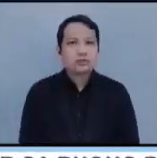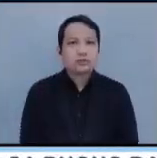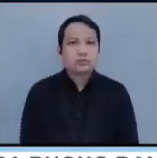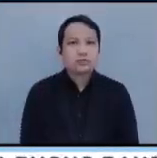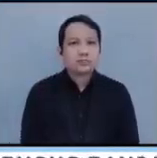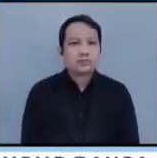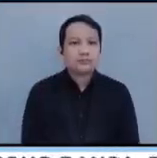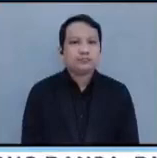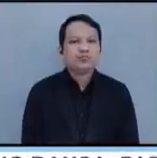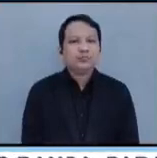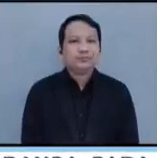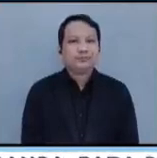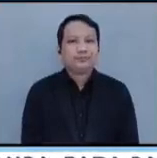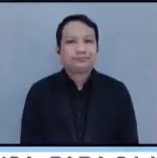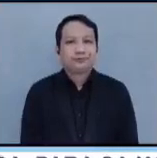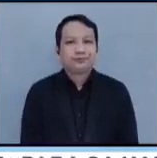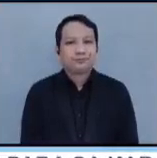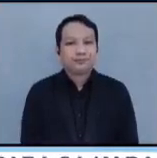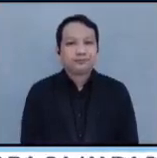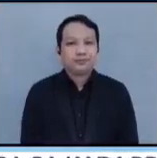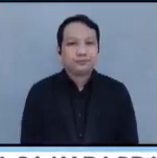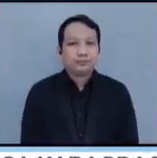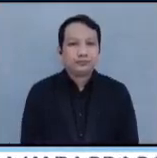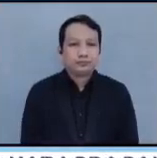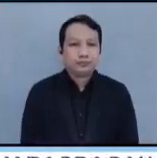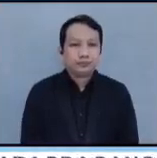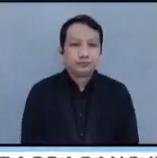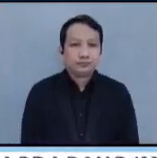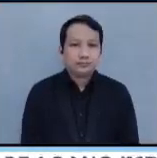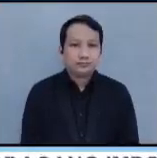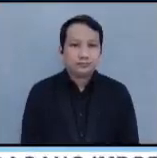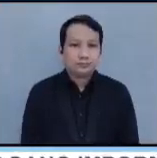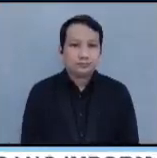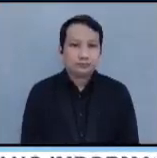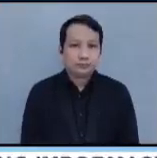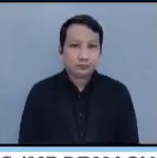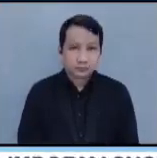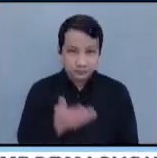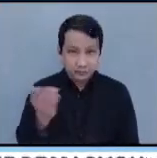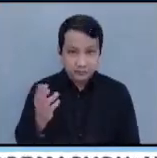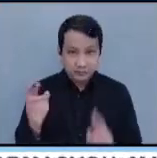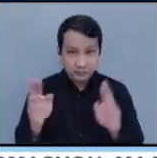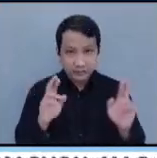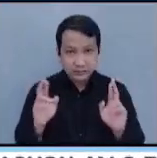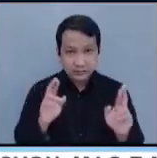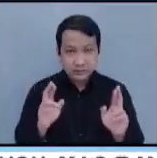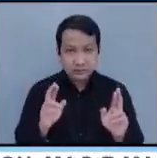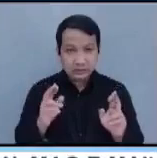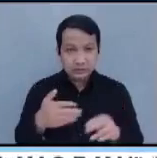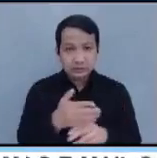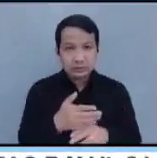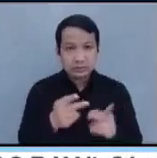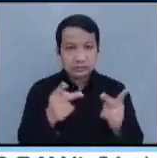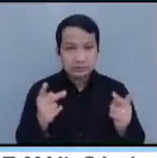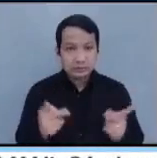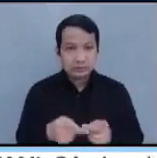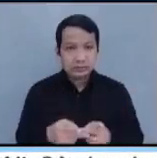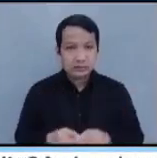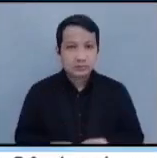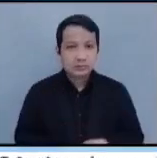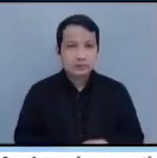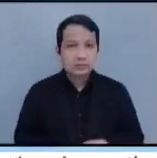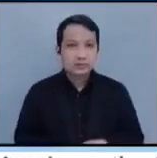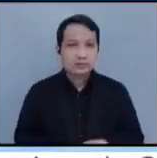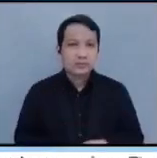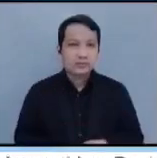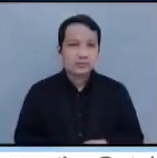detalye Kayo ba ay handa pang pumalaot uli At mangisda doun sa naturang lugar hindi ko pa po masabi